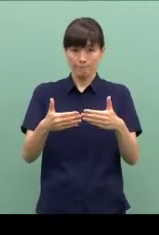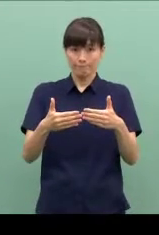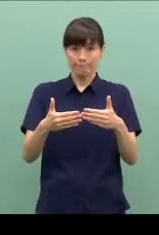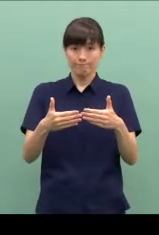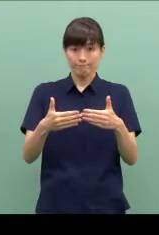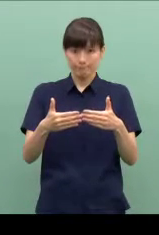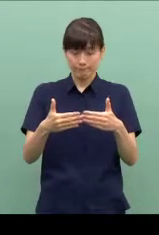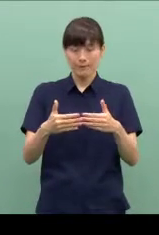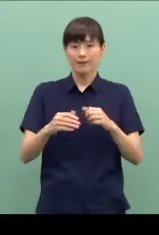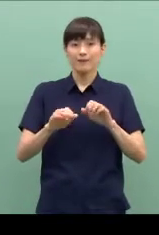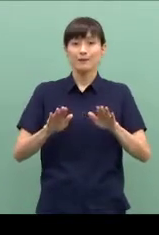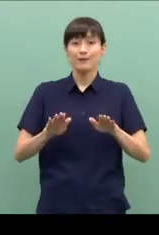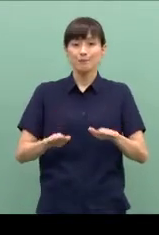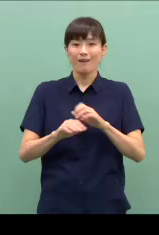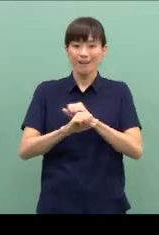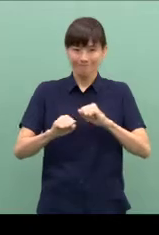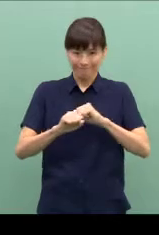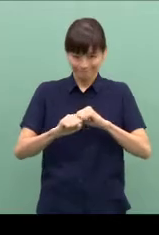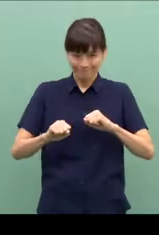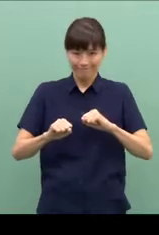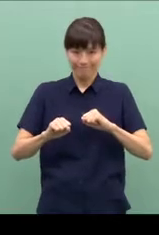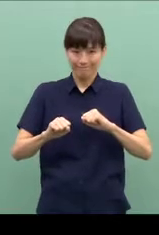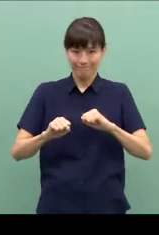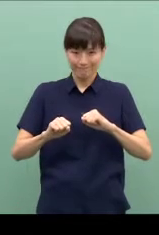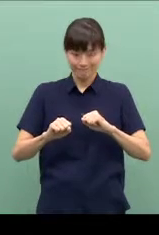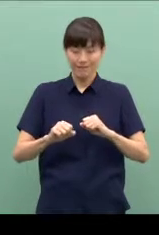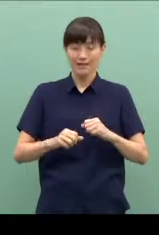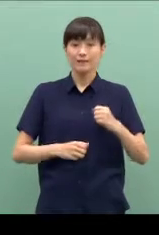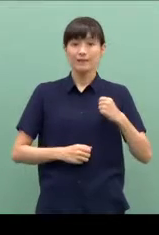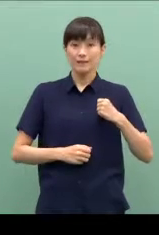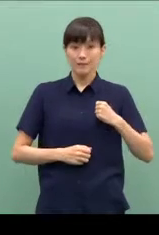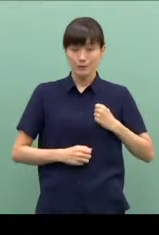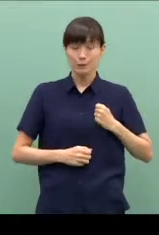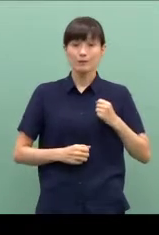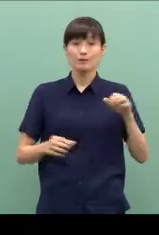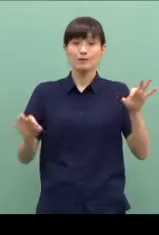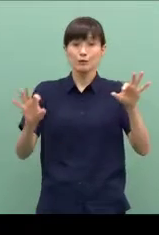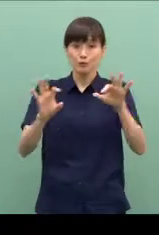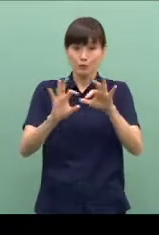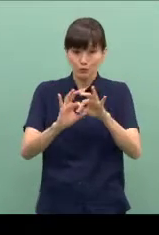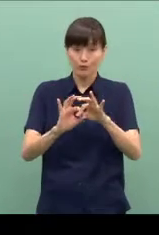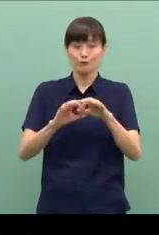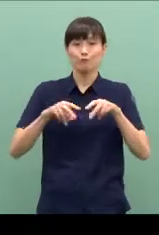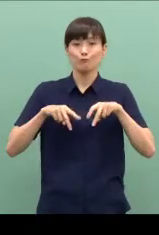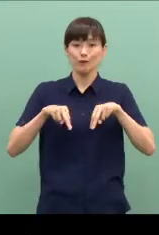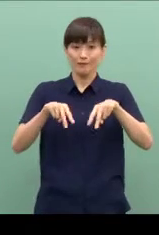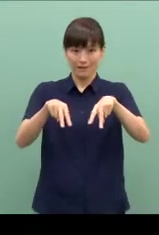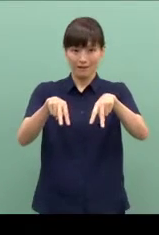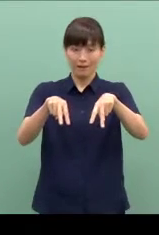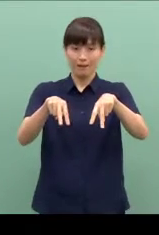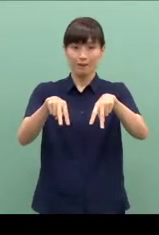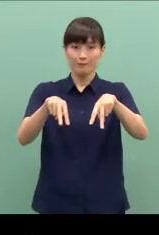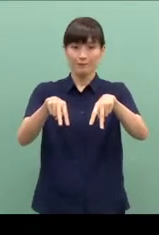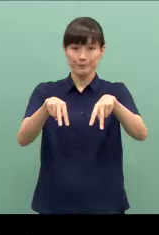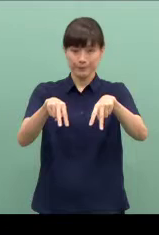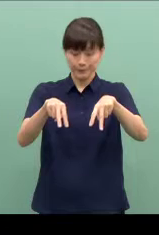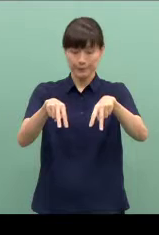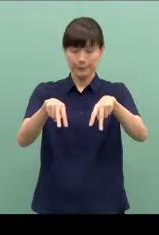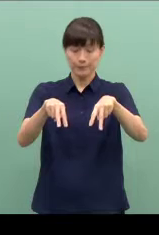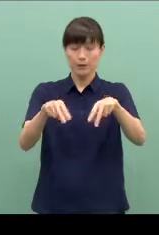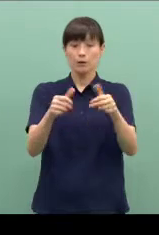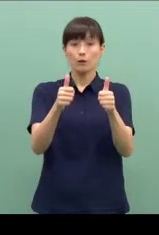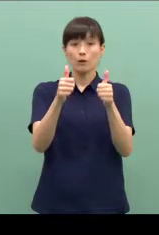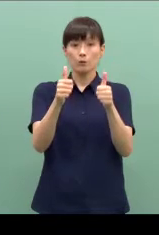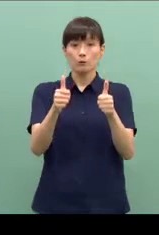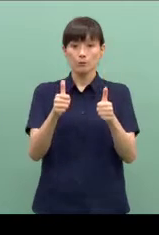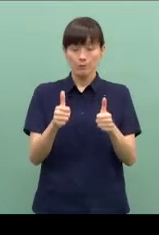。それを踏まえての今の自分がいるんですよね。献血って本当に命と命をつなぐボランティアなんですよね。